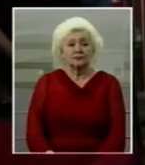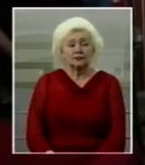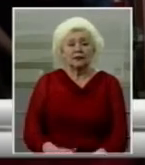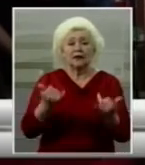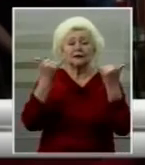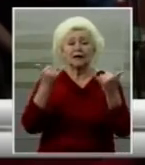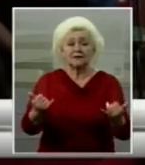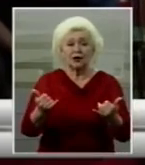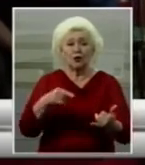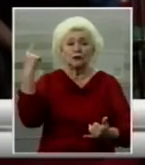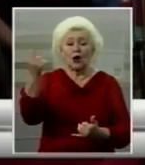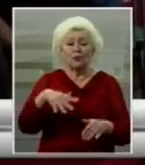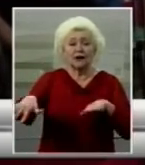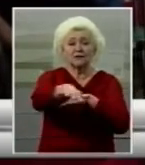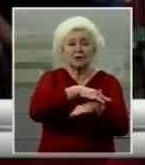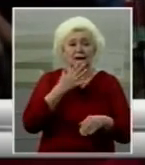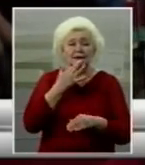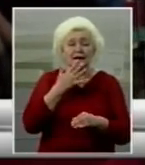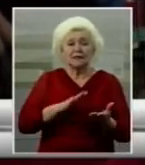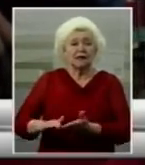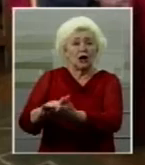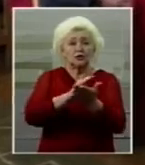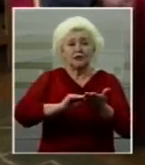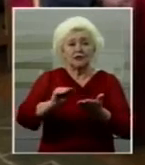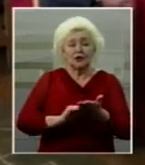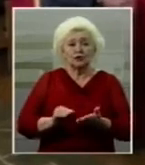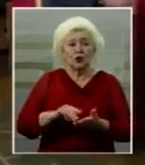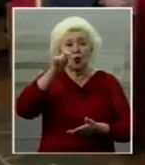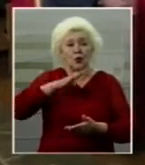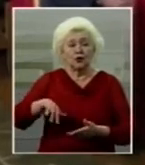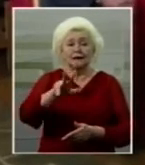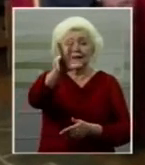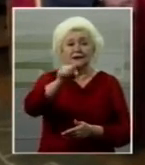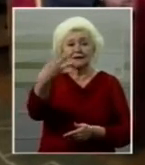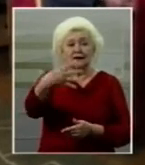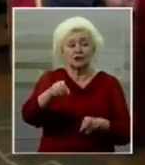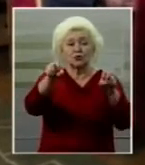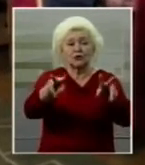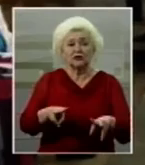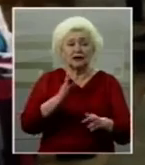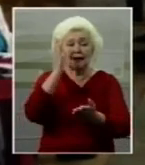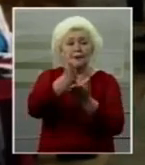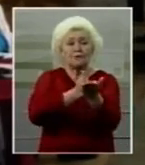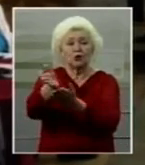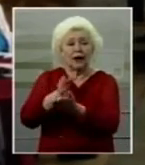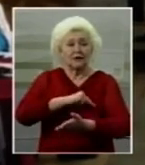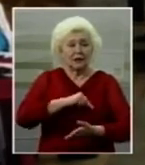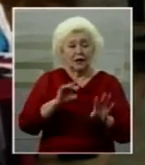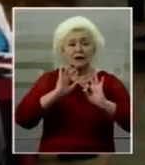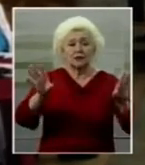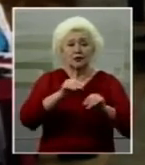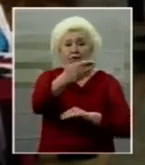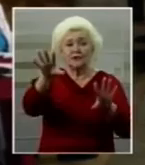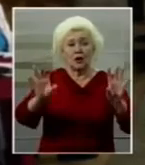На сьогодні в обласному осередку Національної спілки журналістів України 340 членів. Про напрямки роботи розповів нам його